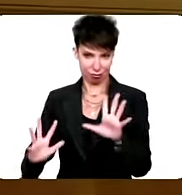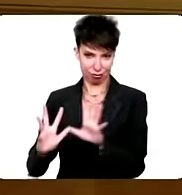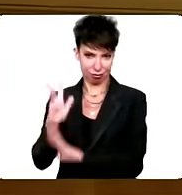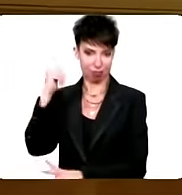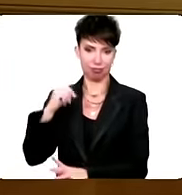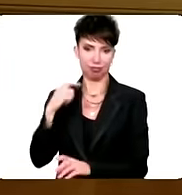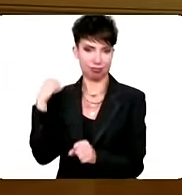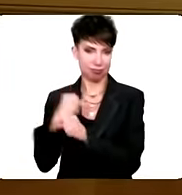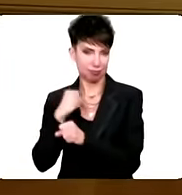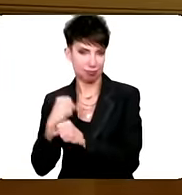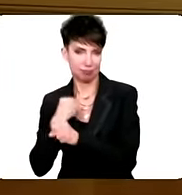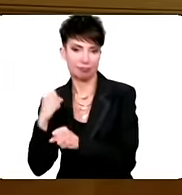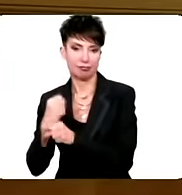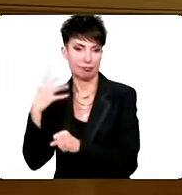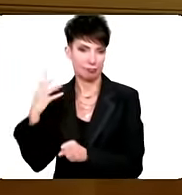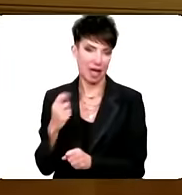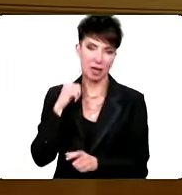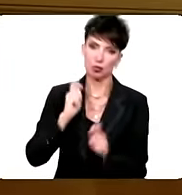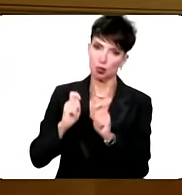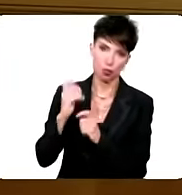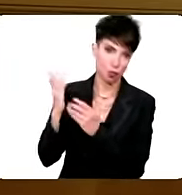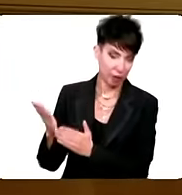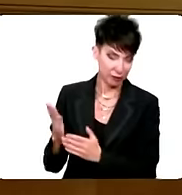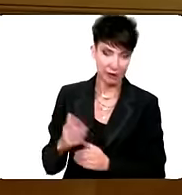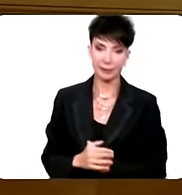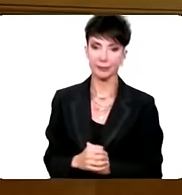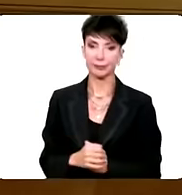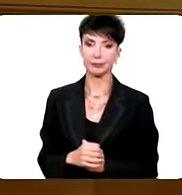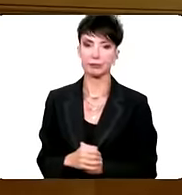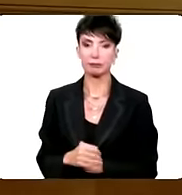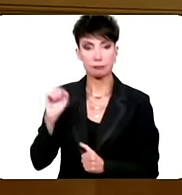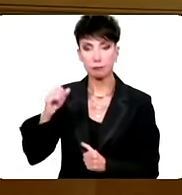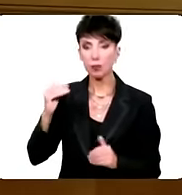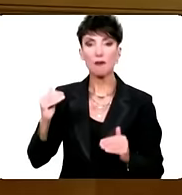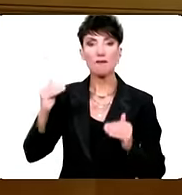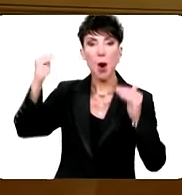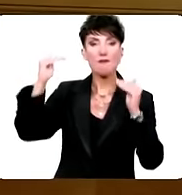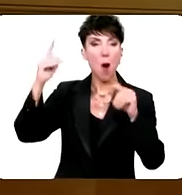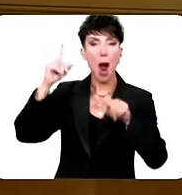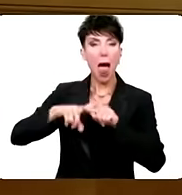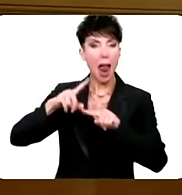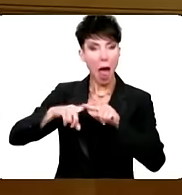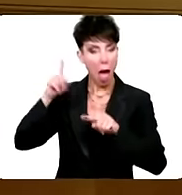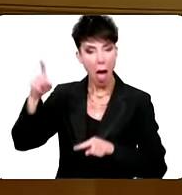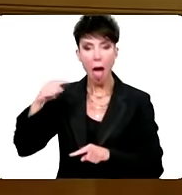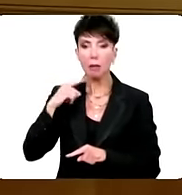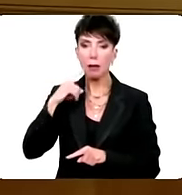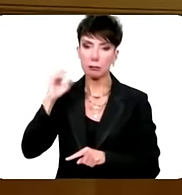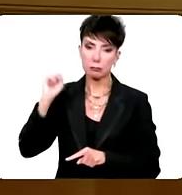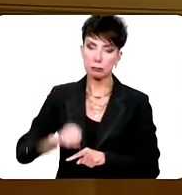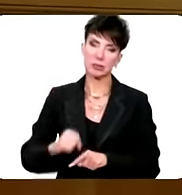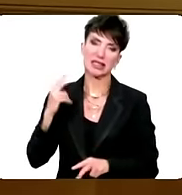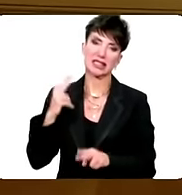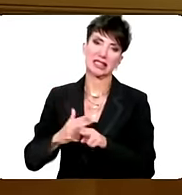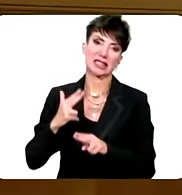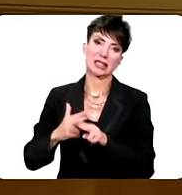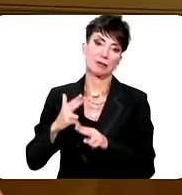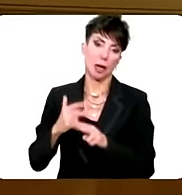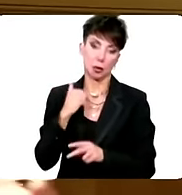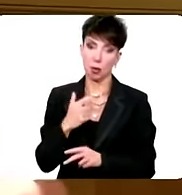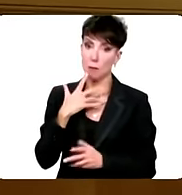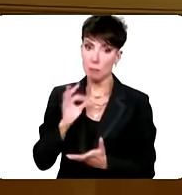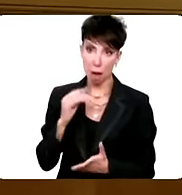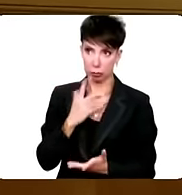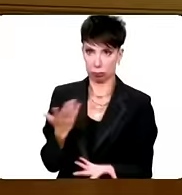έχουν υλοποιηθεί. Η Βόρεια Ελλάδα έχει έναν καθοριστικό ρόλο να παίξει. Ειδικά η κεντρική Μακεδονία είναι η